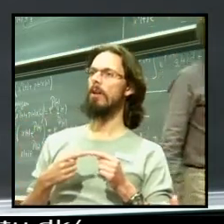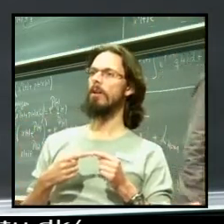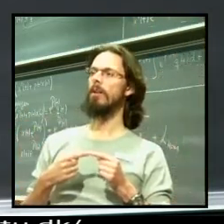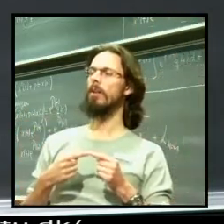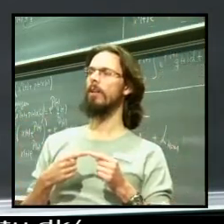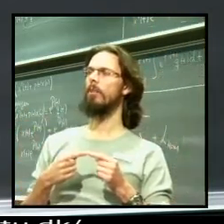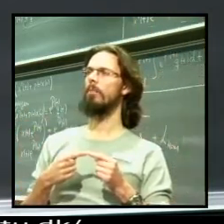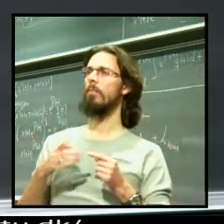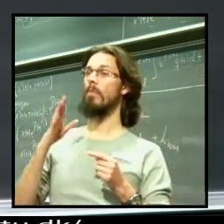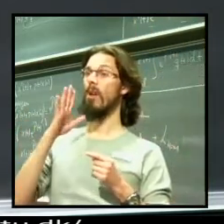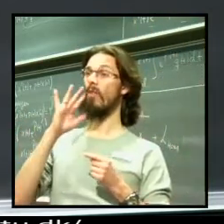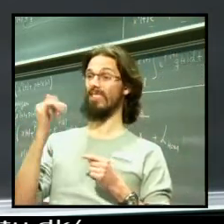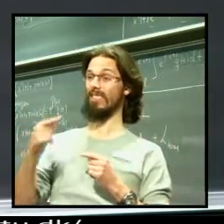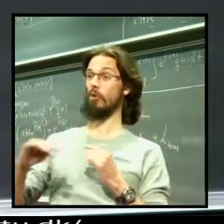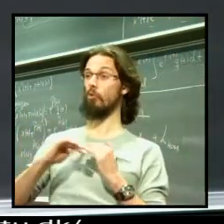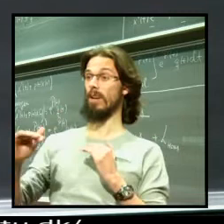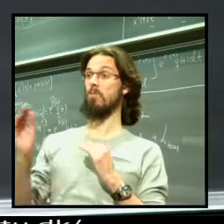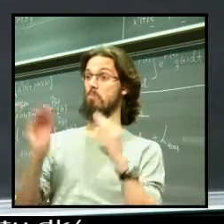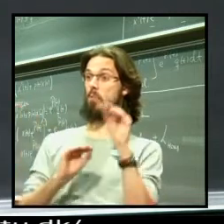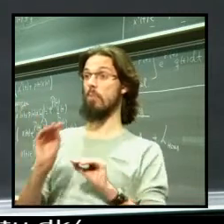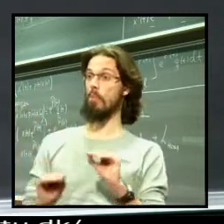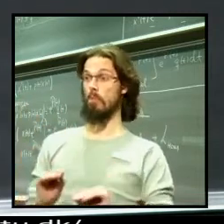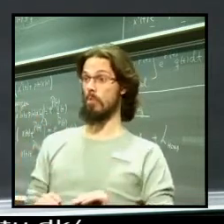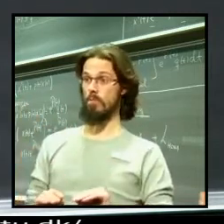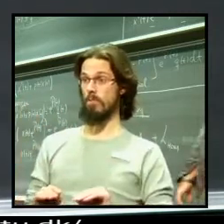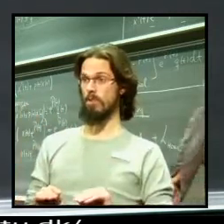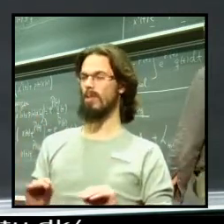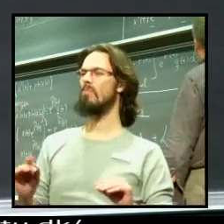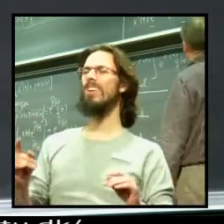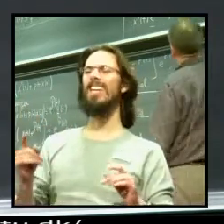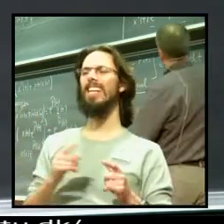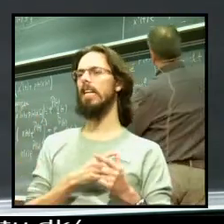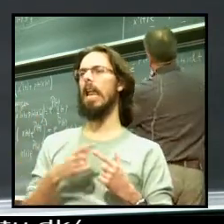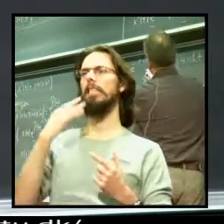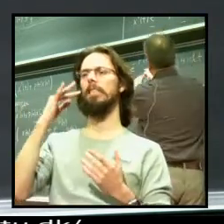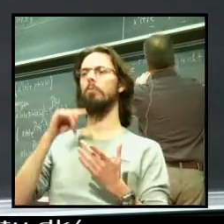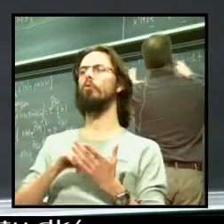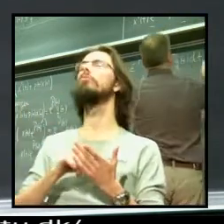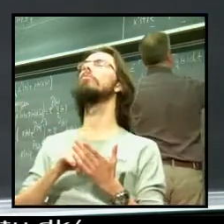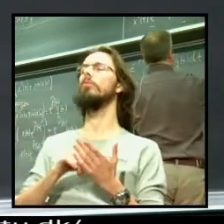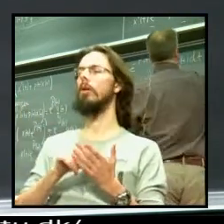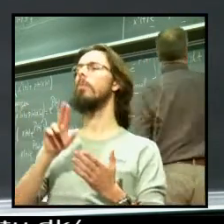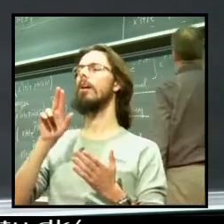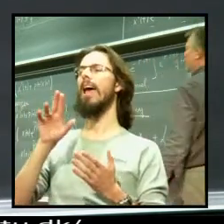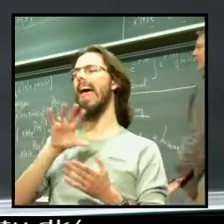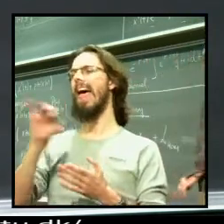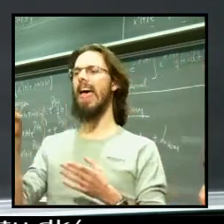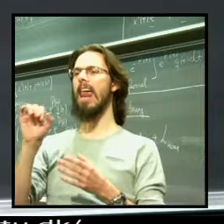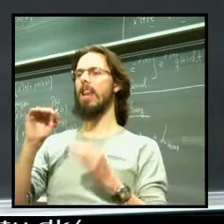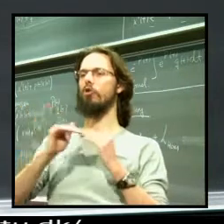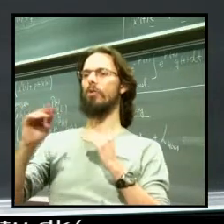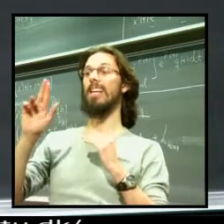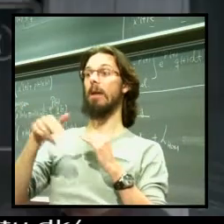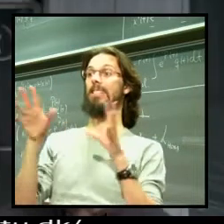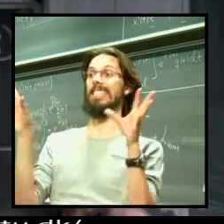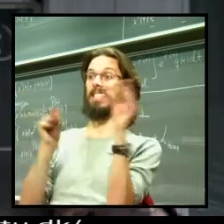nu puttede konstanter på her, ikke også? Så på et eller andet tidspunkt, så ville man kunne samle alle konstanterne i den der konstant